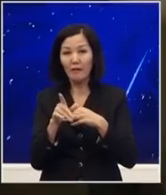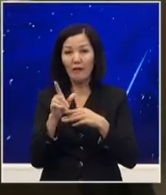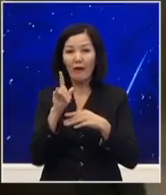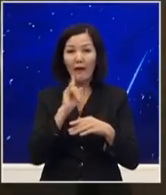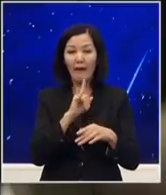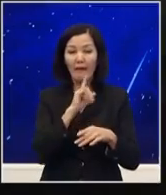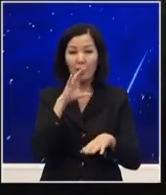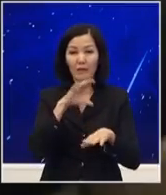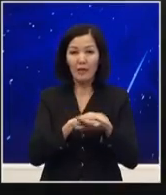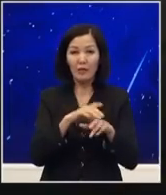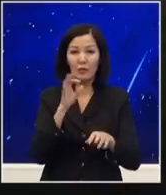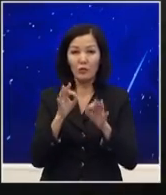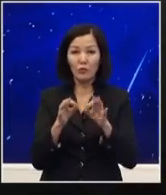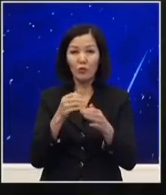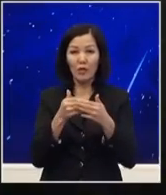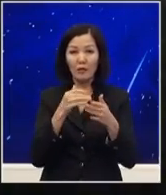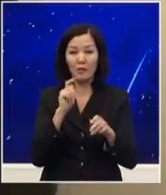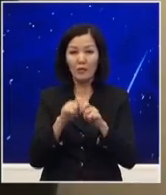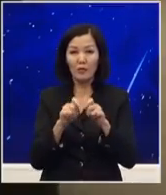қатысты сот алды тергеу жүргізіліп жатыр.